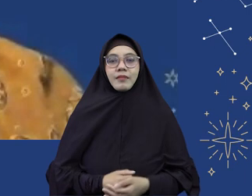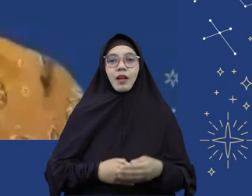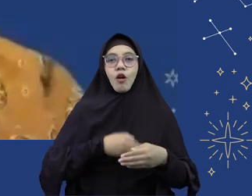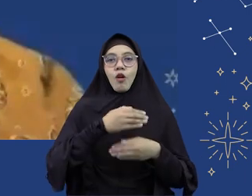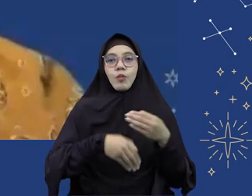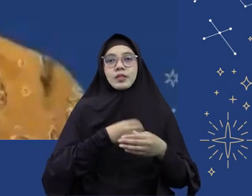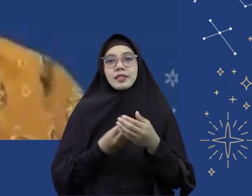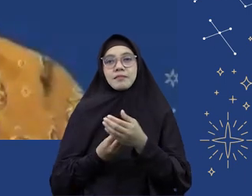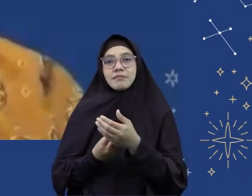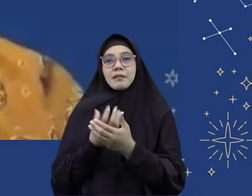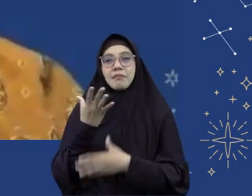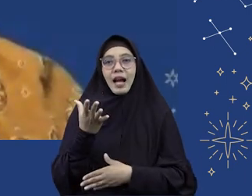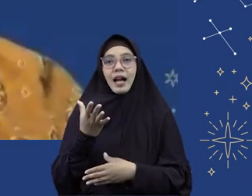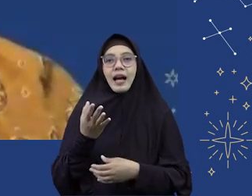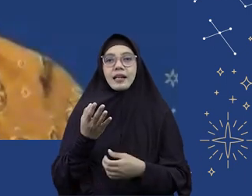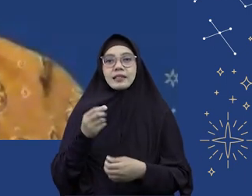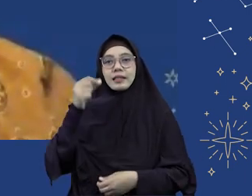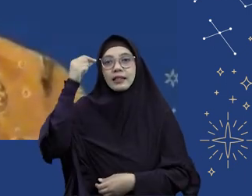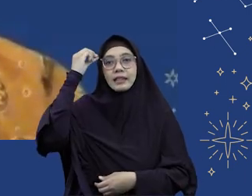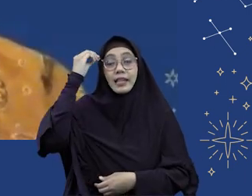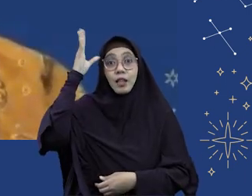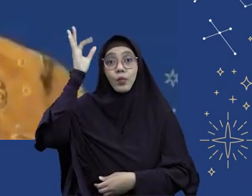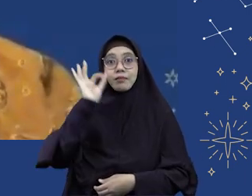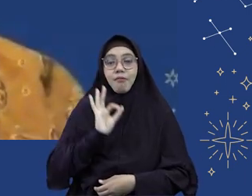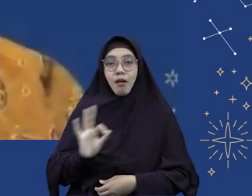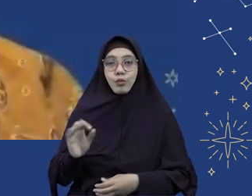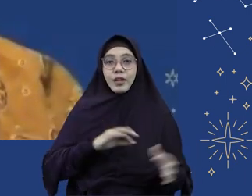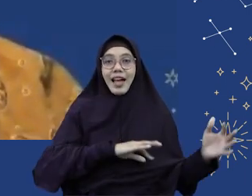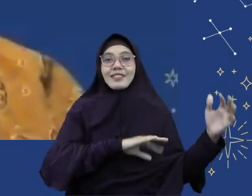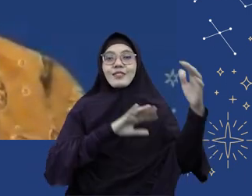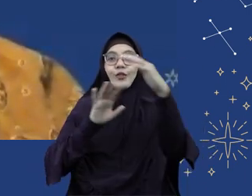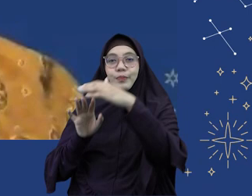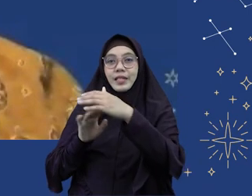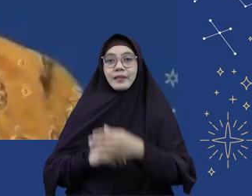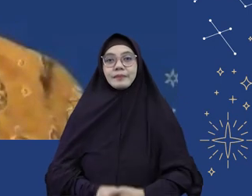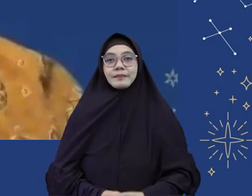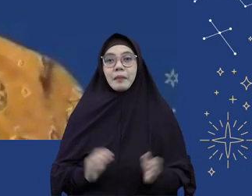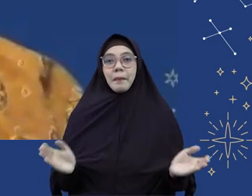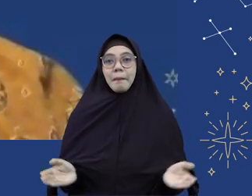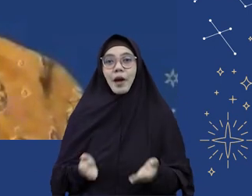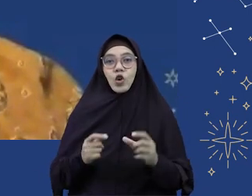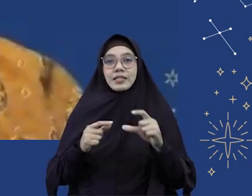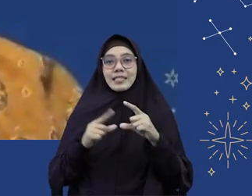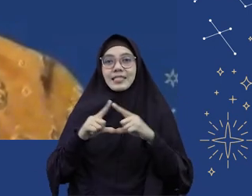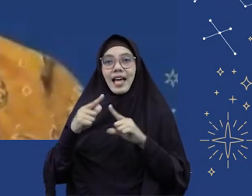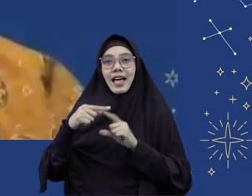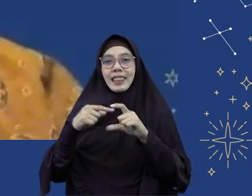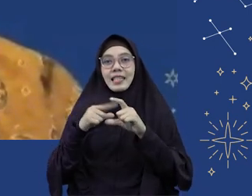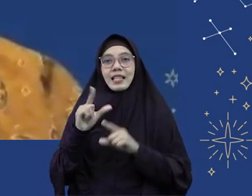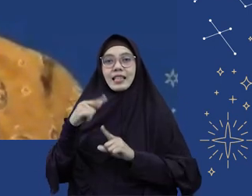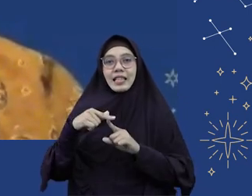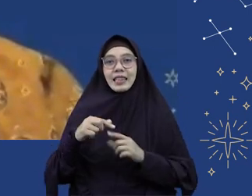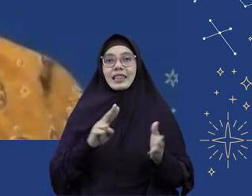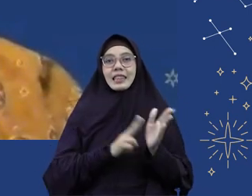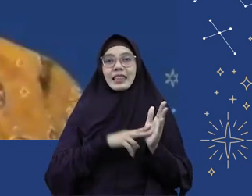pengembangan keilmuan di bidang astronomi dan upaya untuk membangun satelit nasional karena